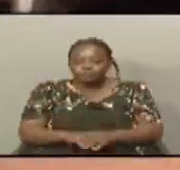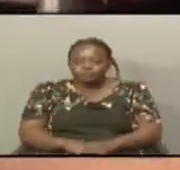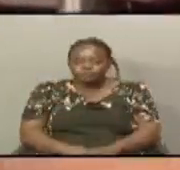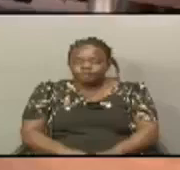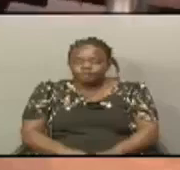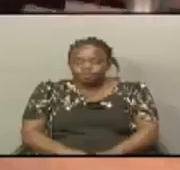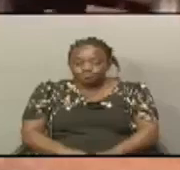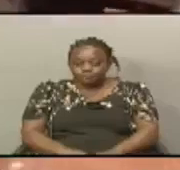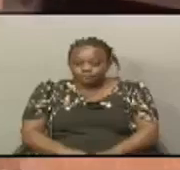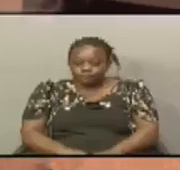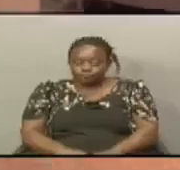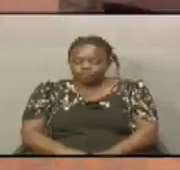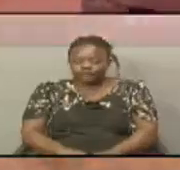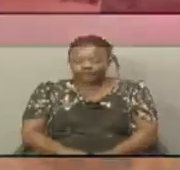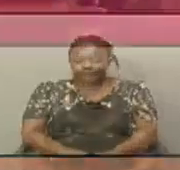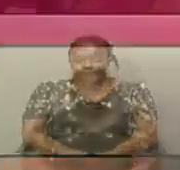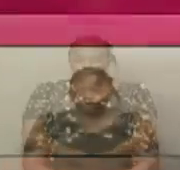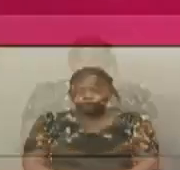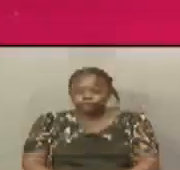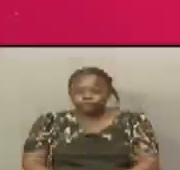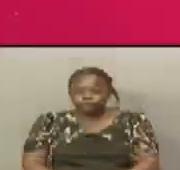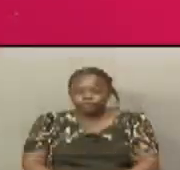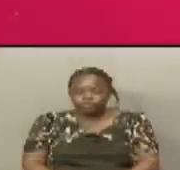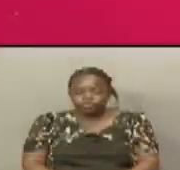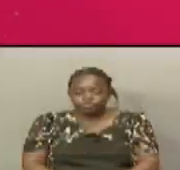Green Okulabukedde TV.